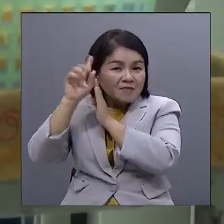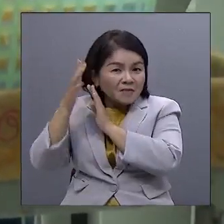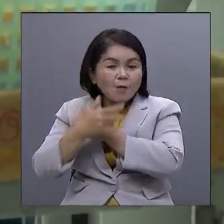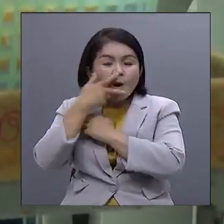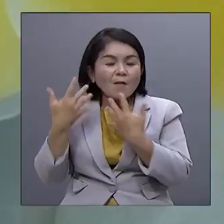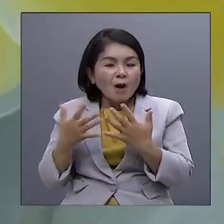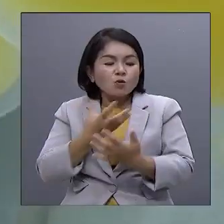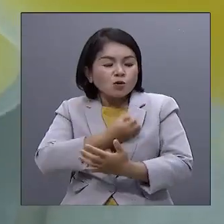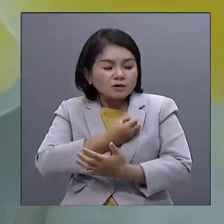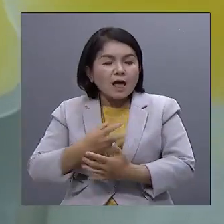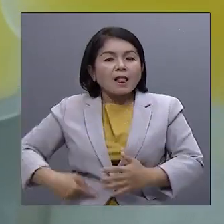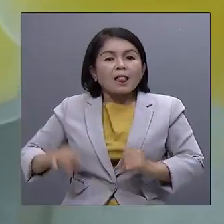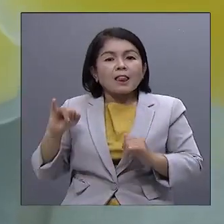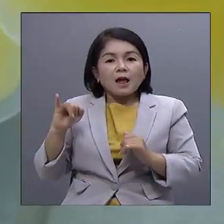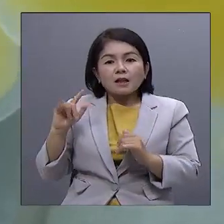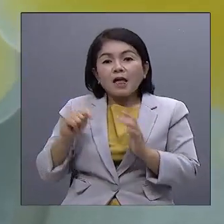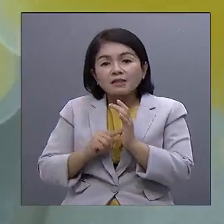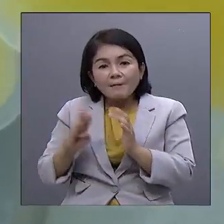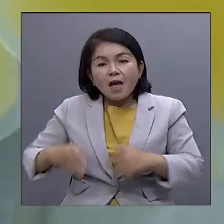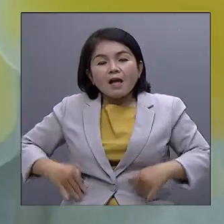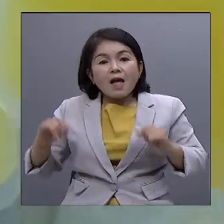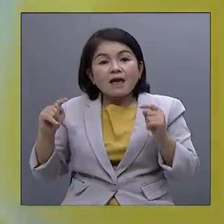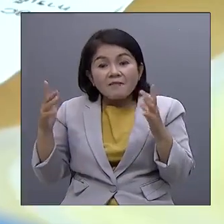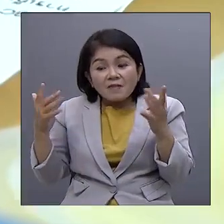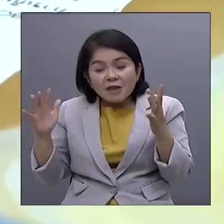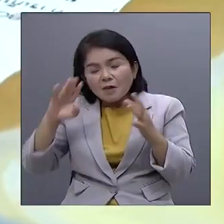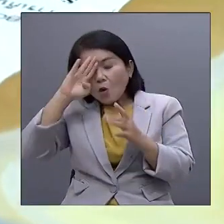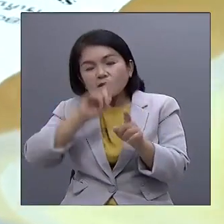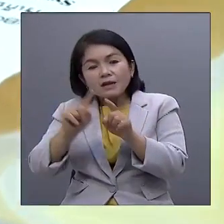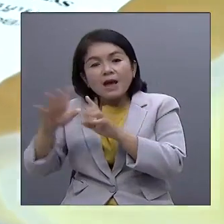านหัวใจตับไตมะเร็งไทรอยด์หรือว่าโรคประจำตัวอื่นๆ